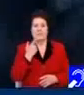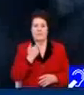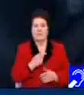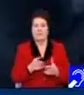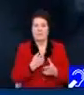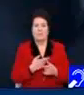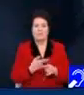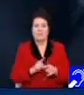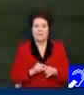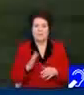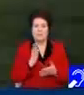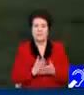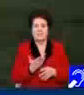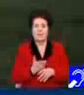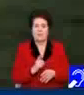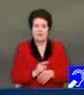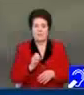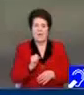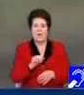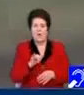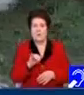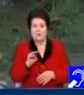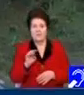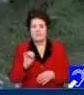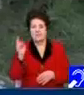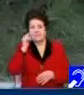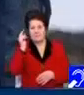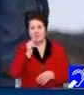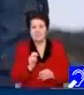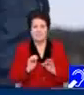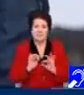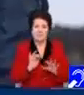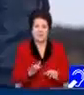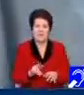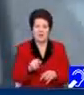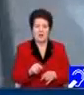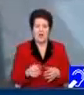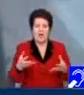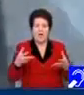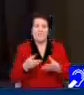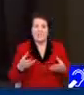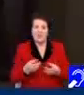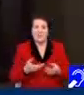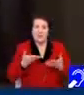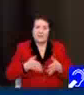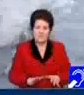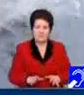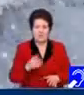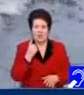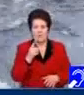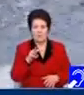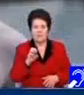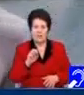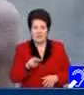BAFTA pentru cel mai bun film este foarte autentic. Actorii chiar au trebuit să învețe și să practice muncile la fermă, inclusiv să ajute la nașterea unui miel, scenă